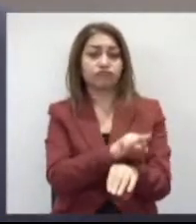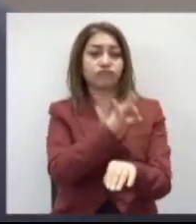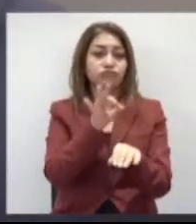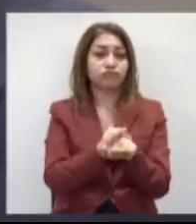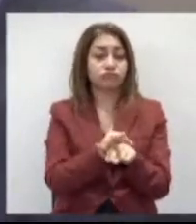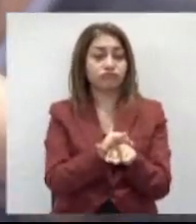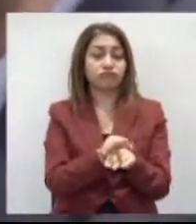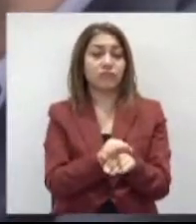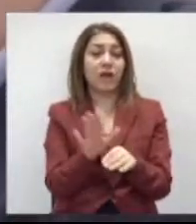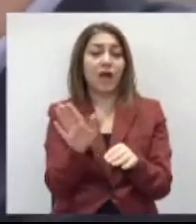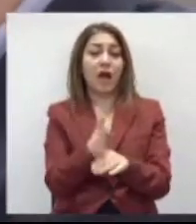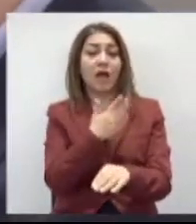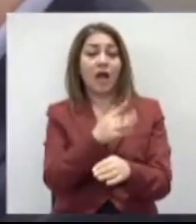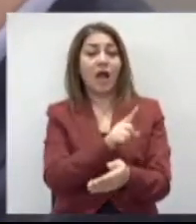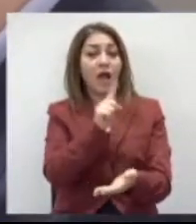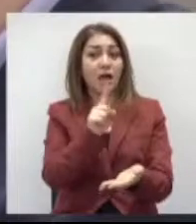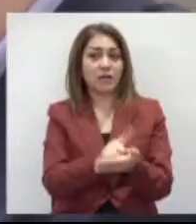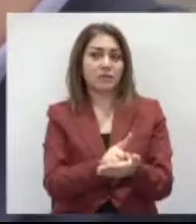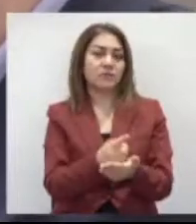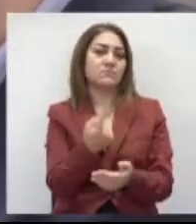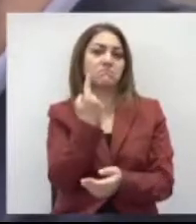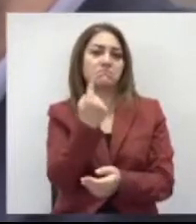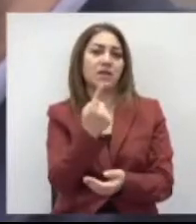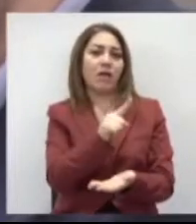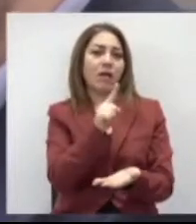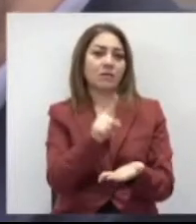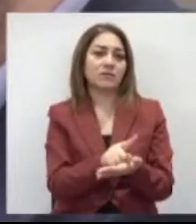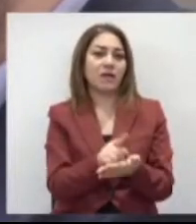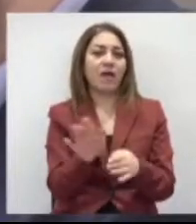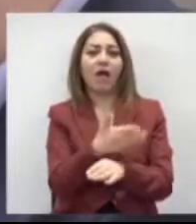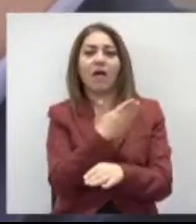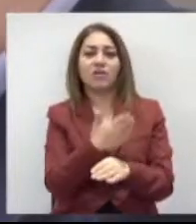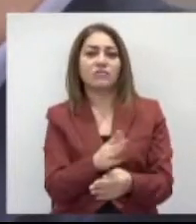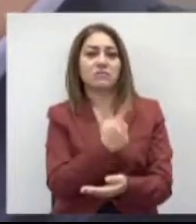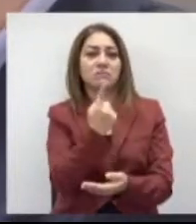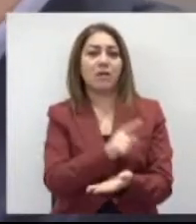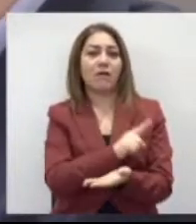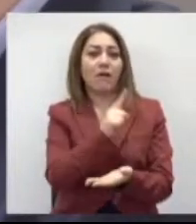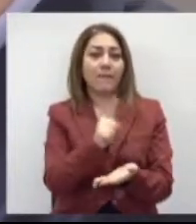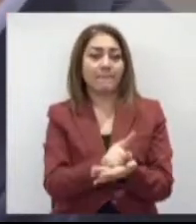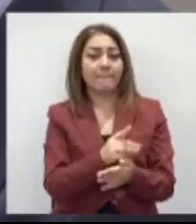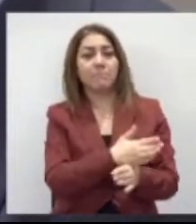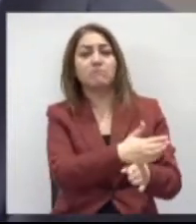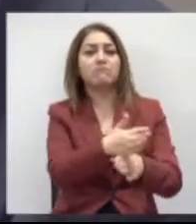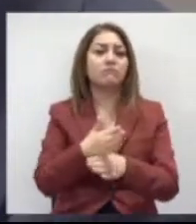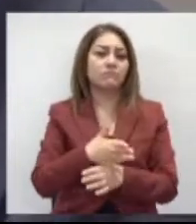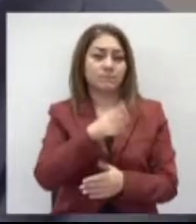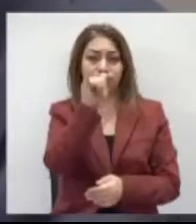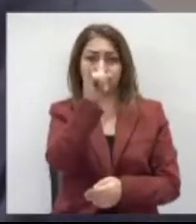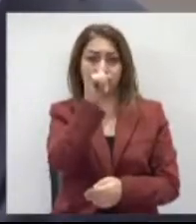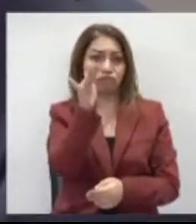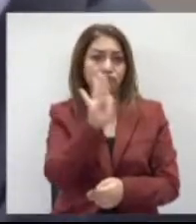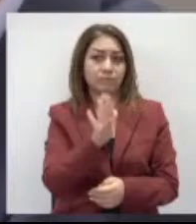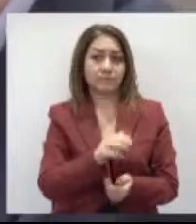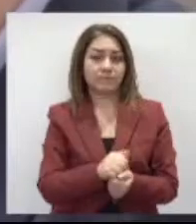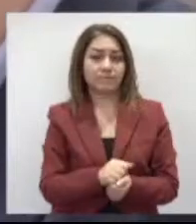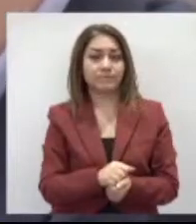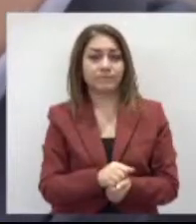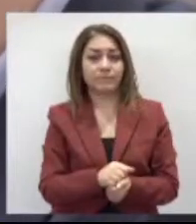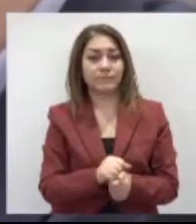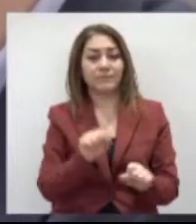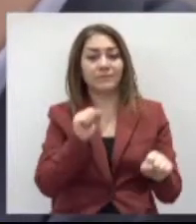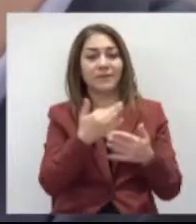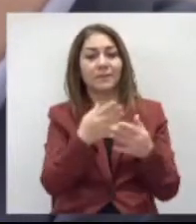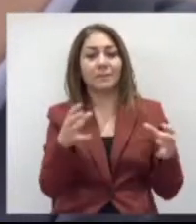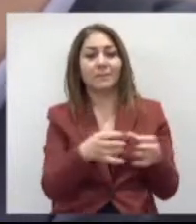լիազորությունների տարանջատման հարցը ինքը մի հարց է, ու հնարավոր չի այդ հարցը բաժանել ըստ ուրեմն իշխանության